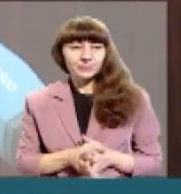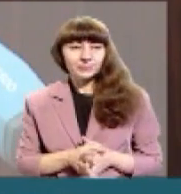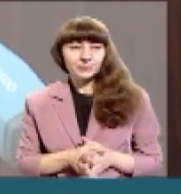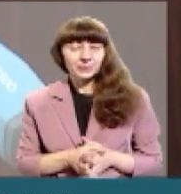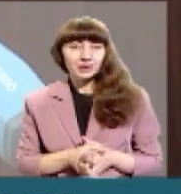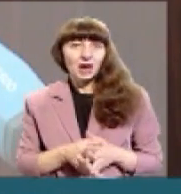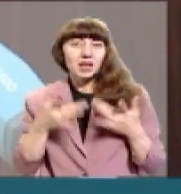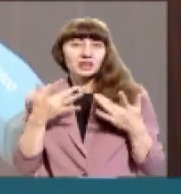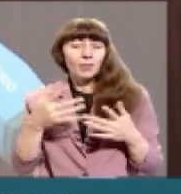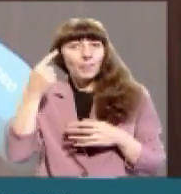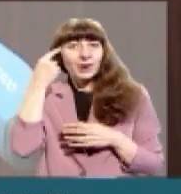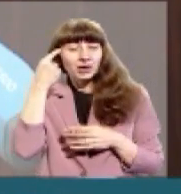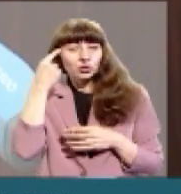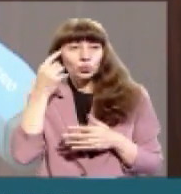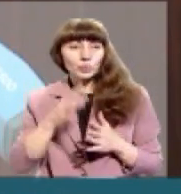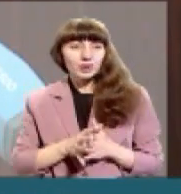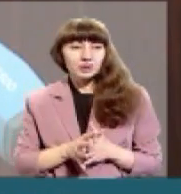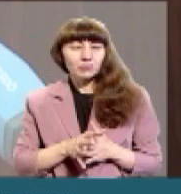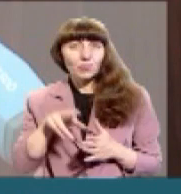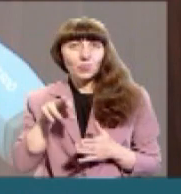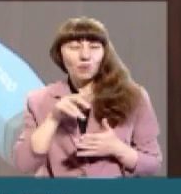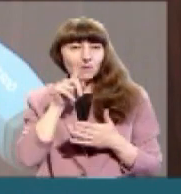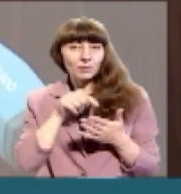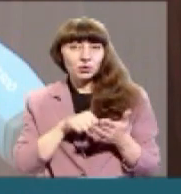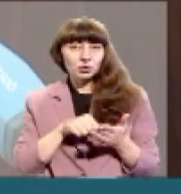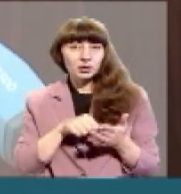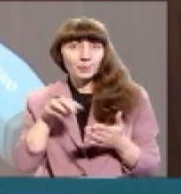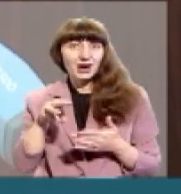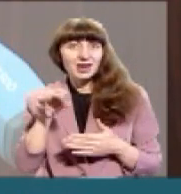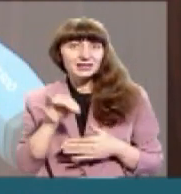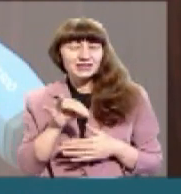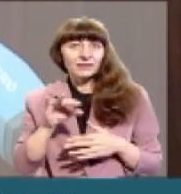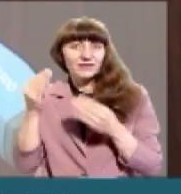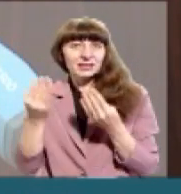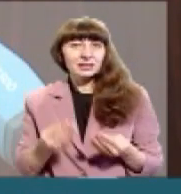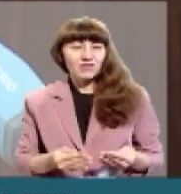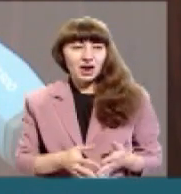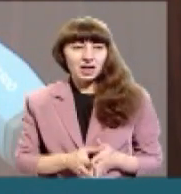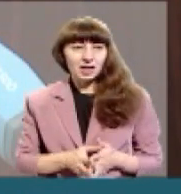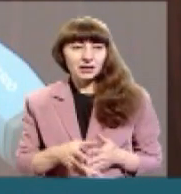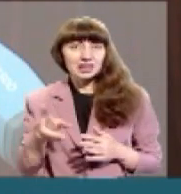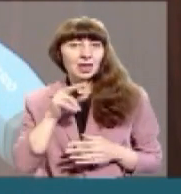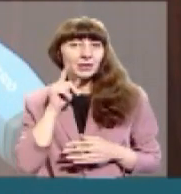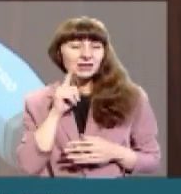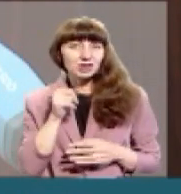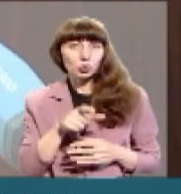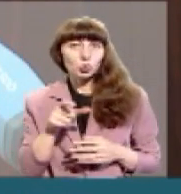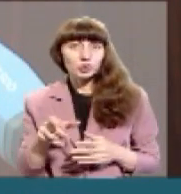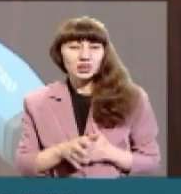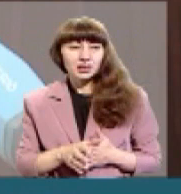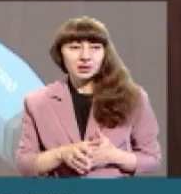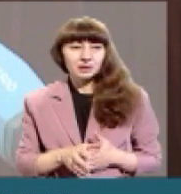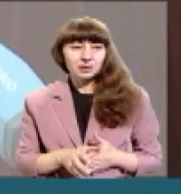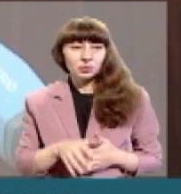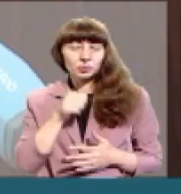бы продумать вопрос о проведении IT-фестиваля для молодых людей в